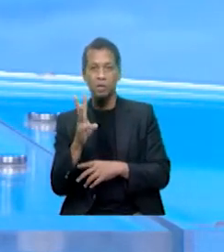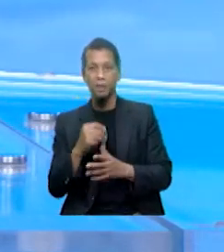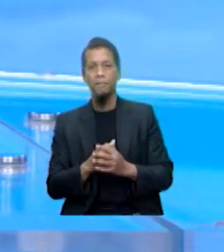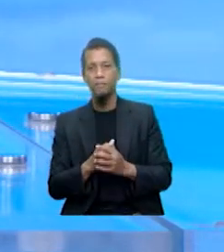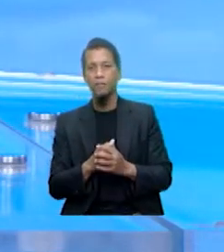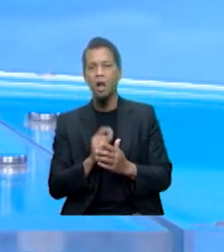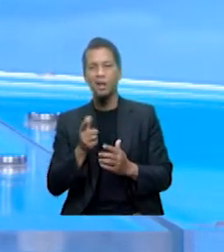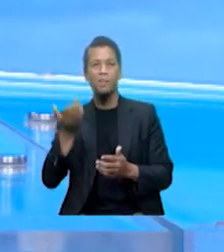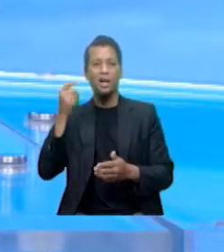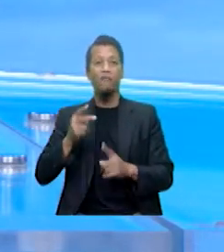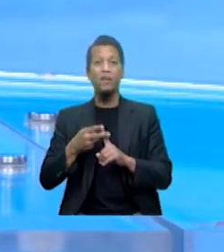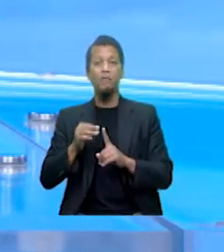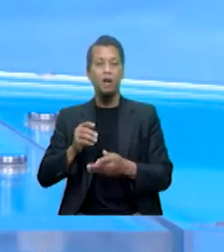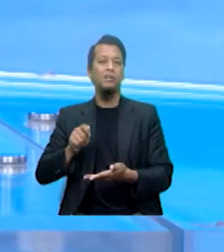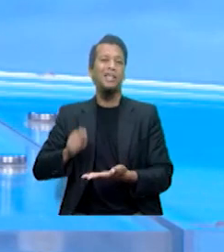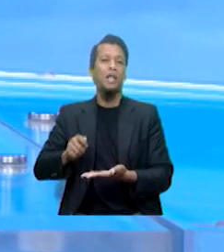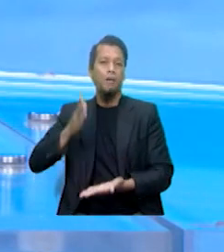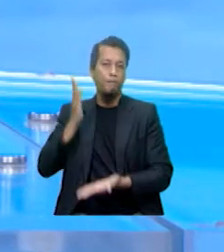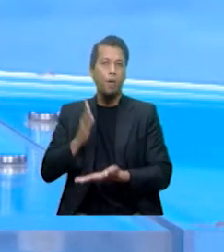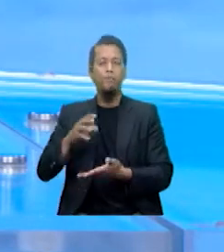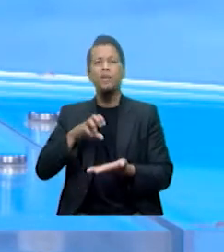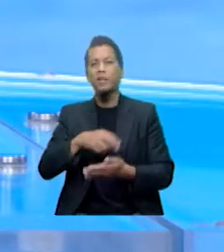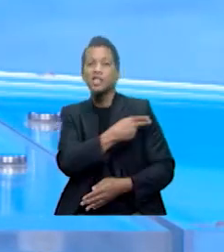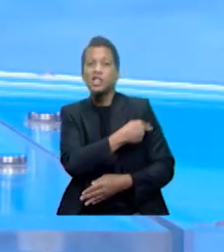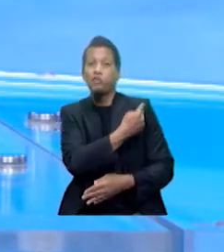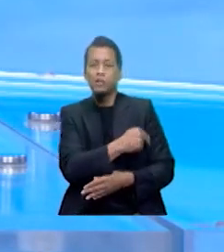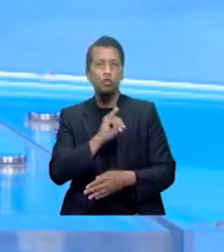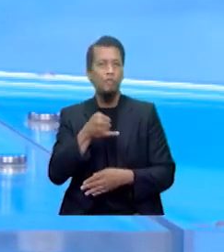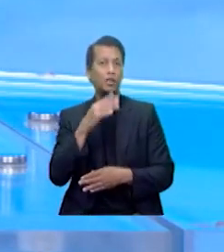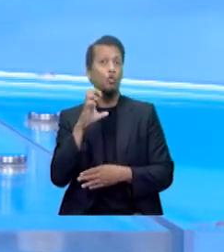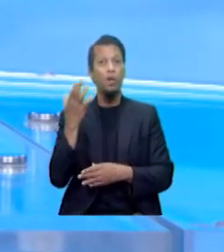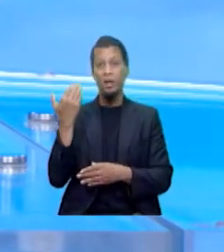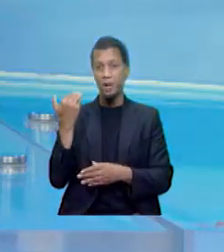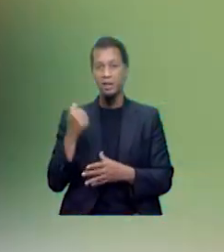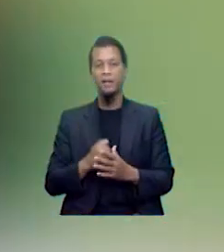bersama dalam sidang FIFA konser di Zurich Swiss pada Jumat petang